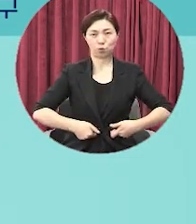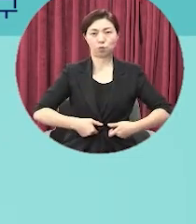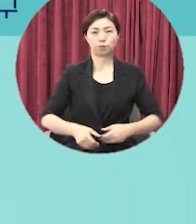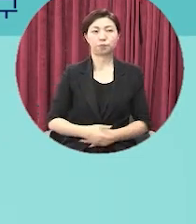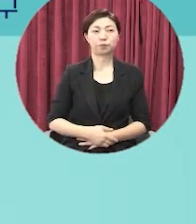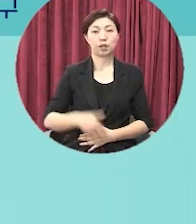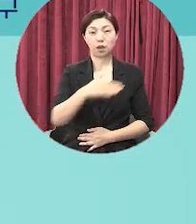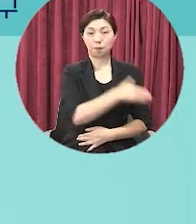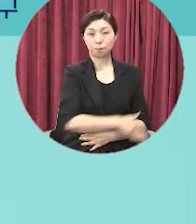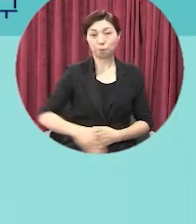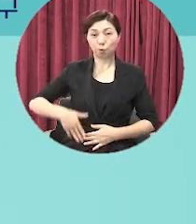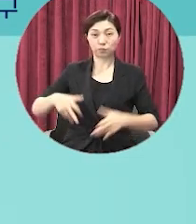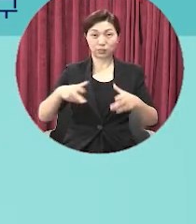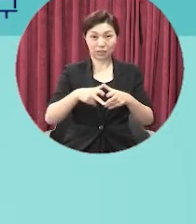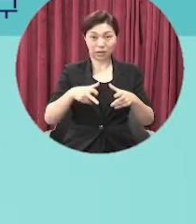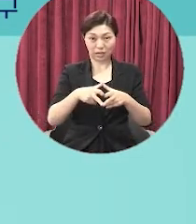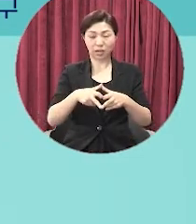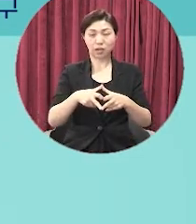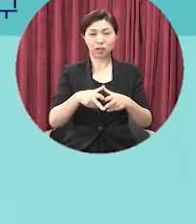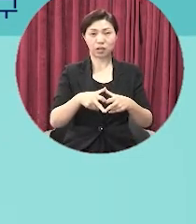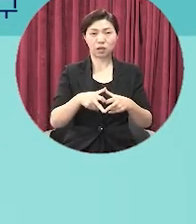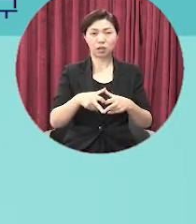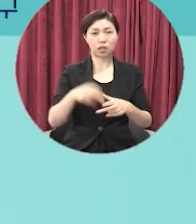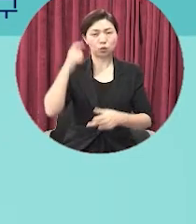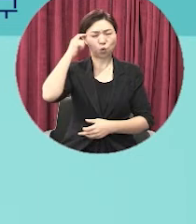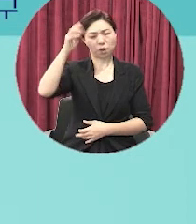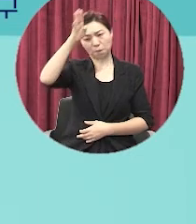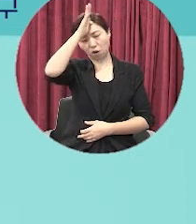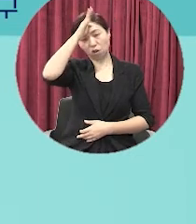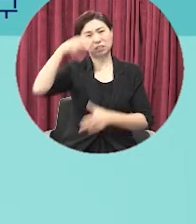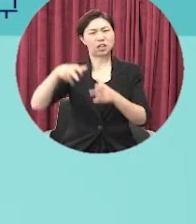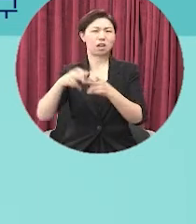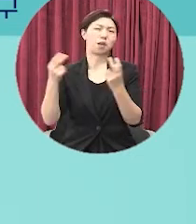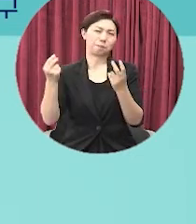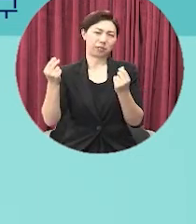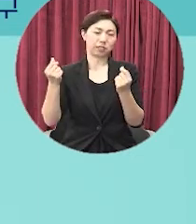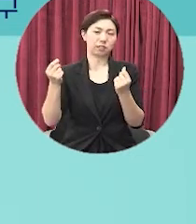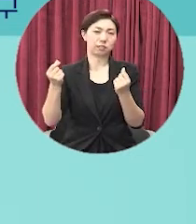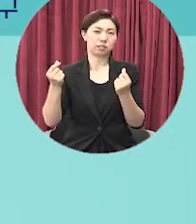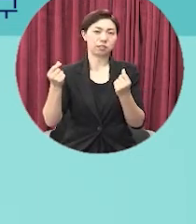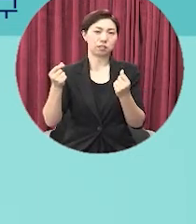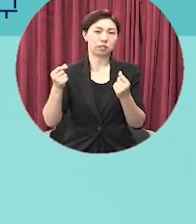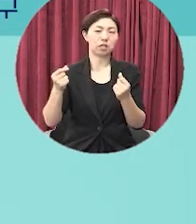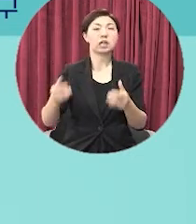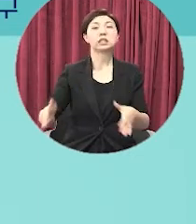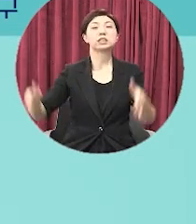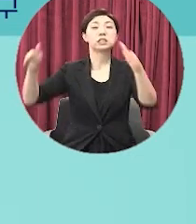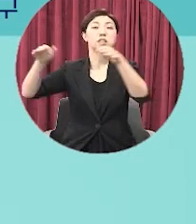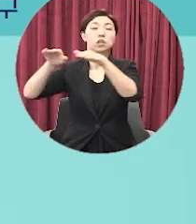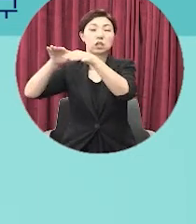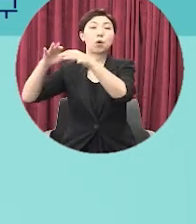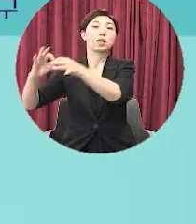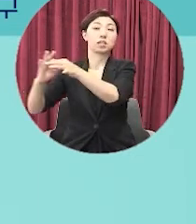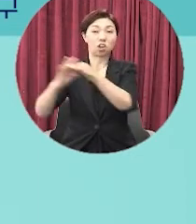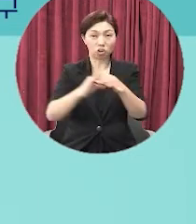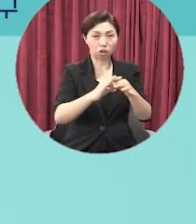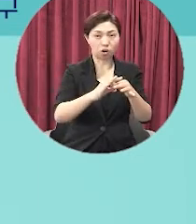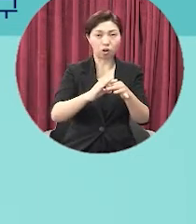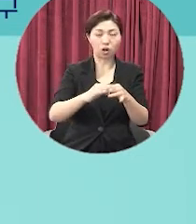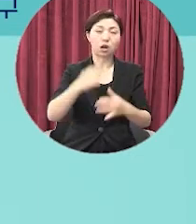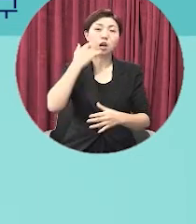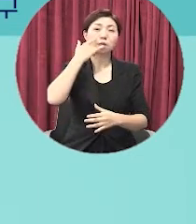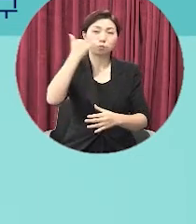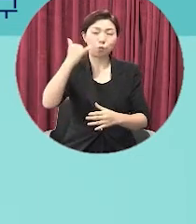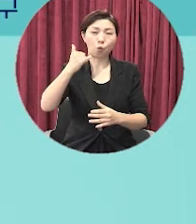지체장애 같은 경우에 있어서도 어 리뷰 괜찮냐 비슷하게 그러한 어 시설과 영계 라던지 보자 생활 보조